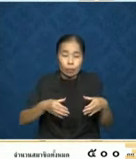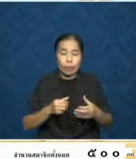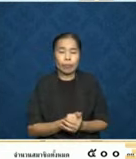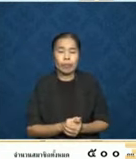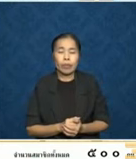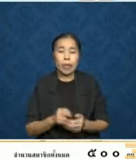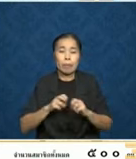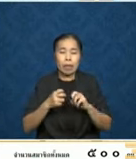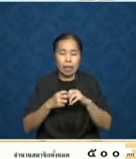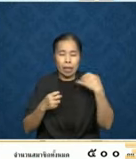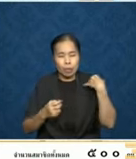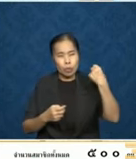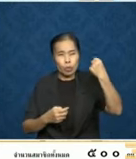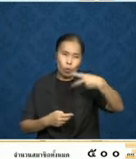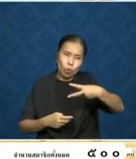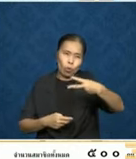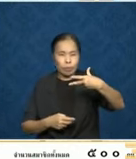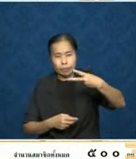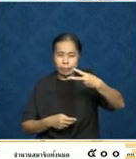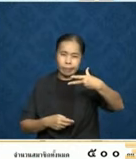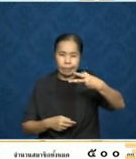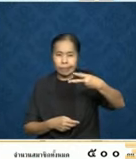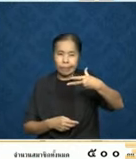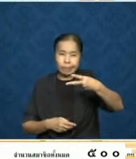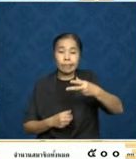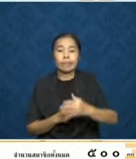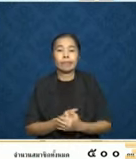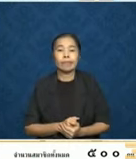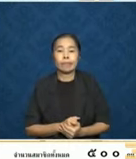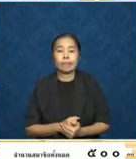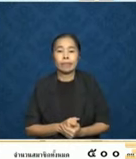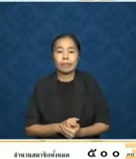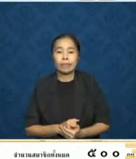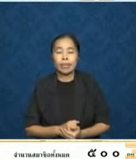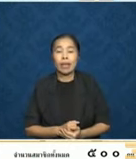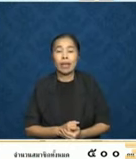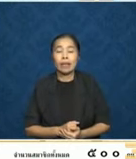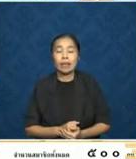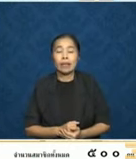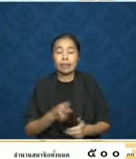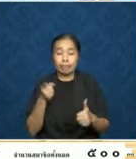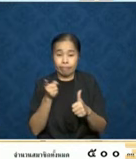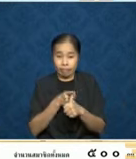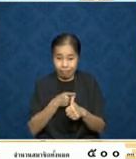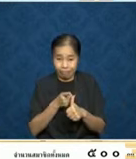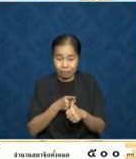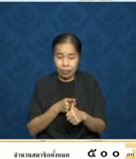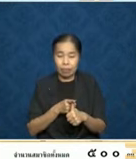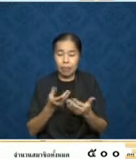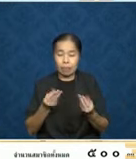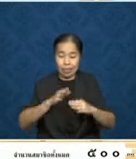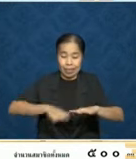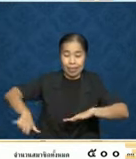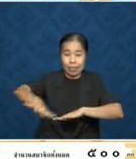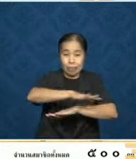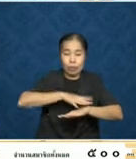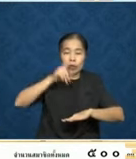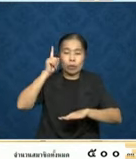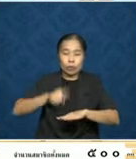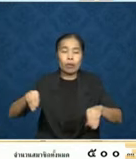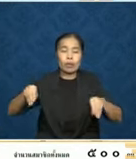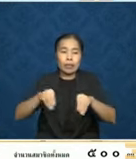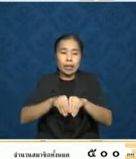อมีอยู่ 2-3 ประเด็นครับท่านประธานประเด็นแรกก็คือว่าพื้นที่ทั้งหมดเนี่ยอยู่ในพื้นที่เขตป่าลุ่มน้